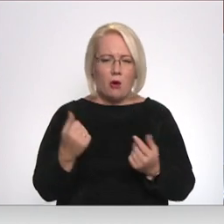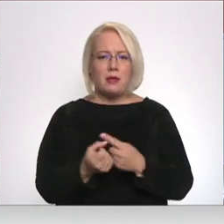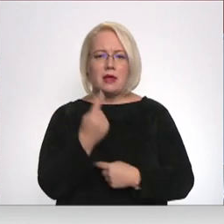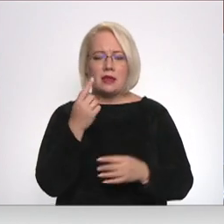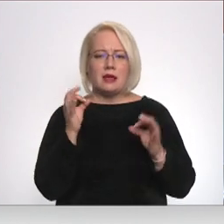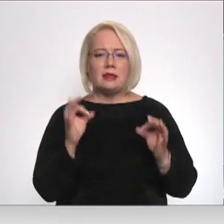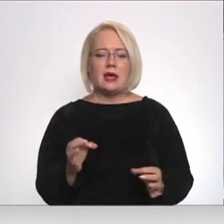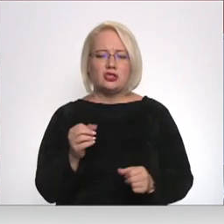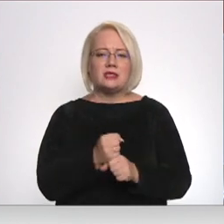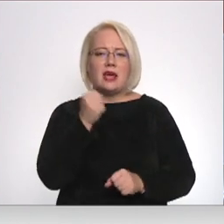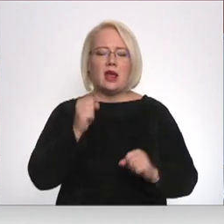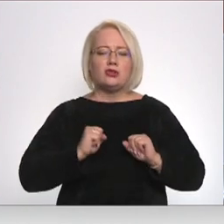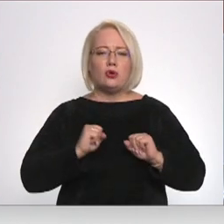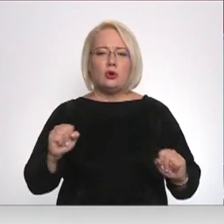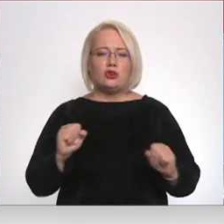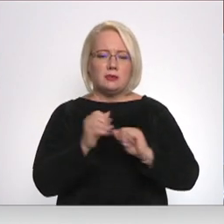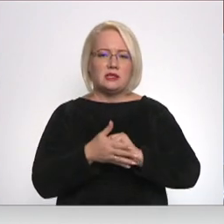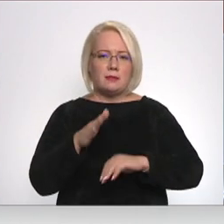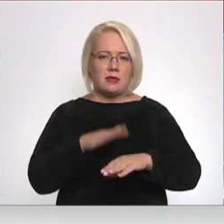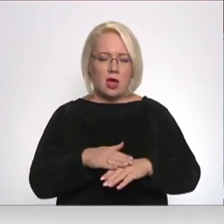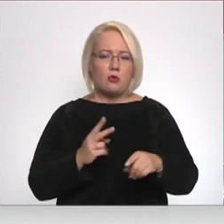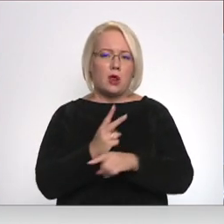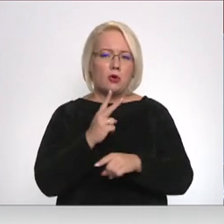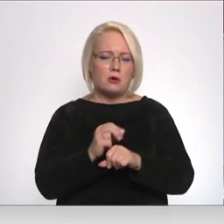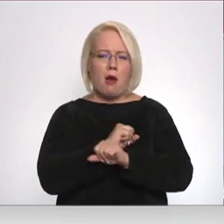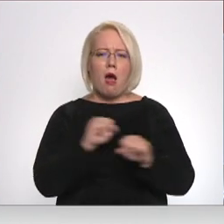šīs stingrās drošības sistēmas dēļ un traucējumi ātri